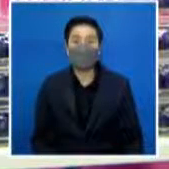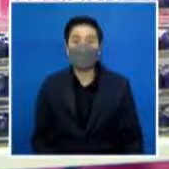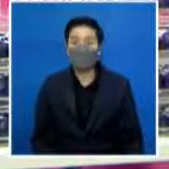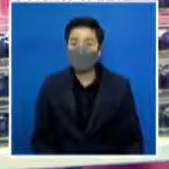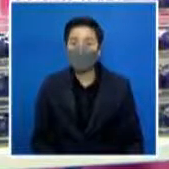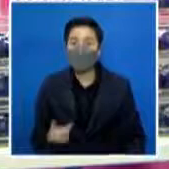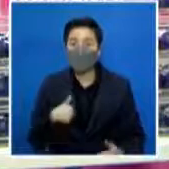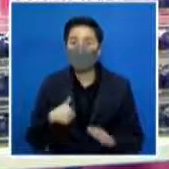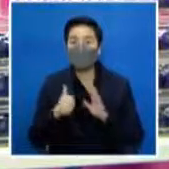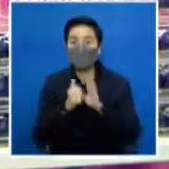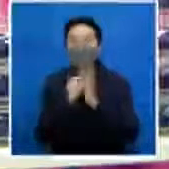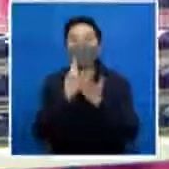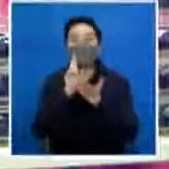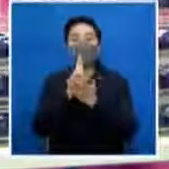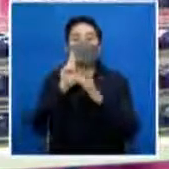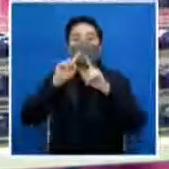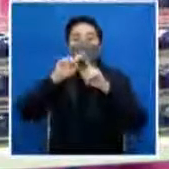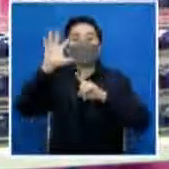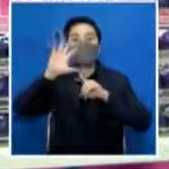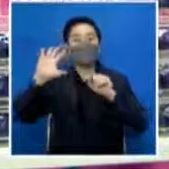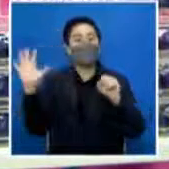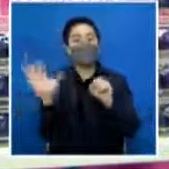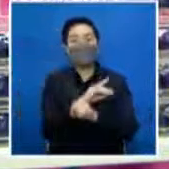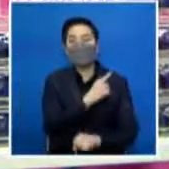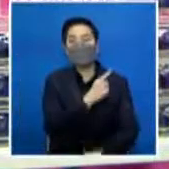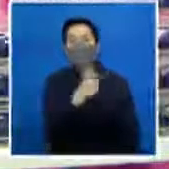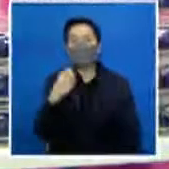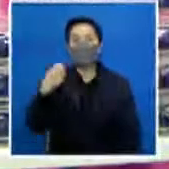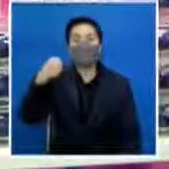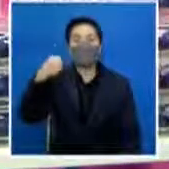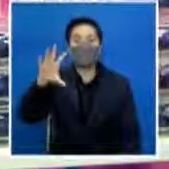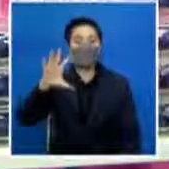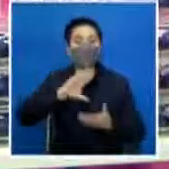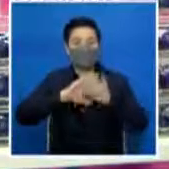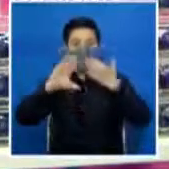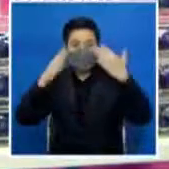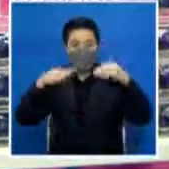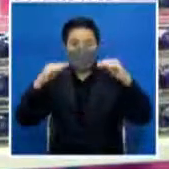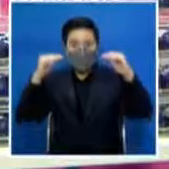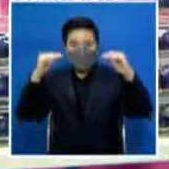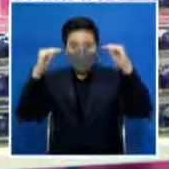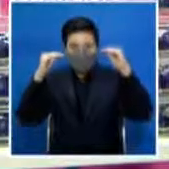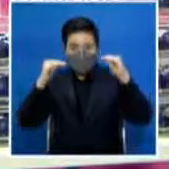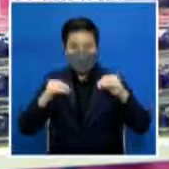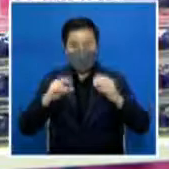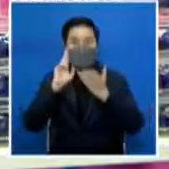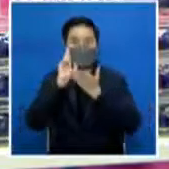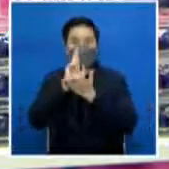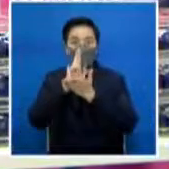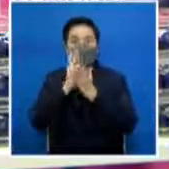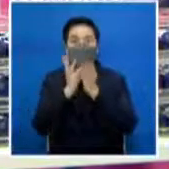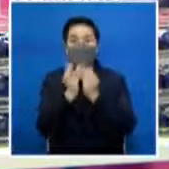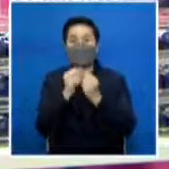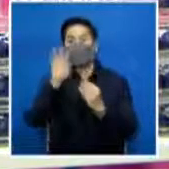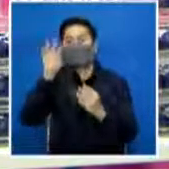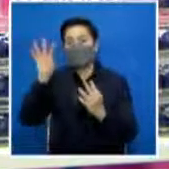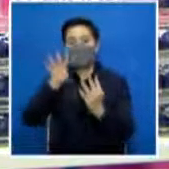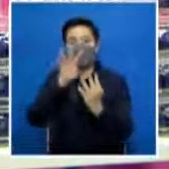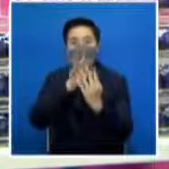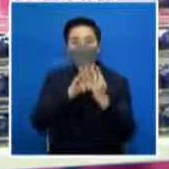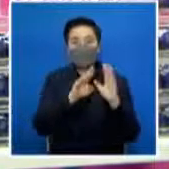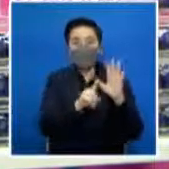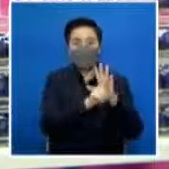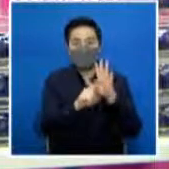507167 ได้ทำการออกรางวัลอันดับที่5ครบ15ครั้งแล้วค่ะต่อไปจะทำการออกรางวัลอันดับเลขท้าย4ตัวออก2